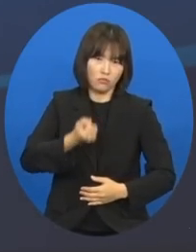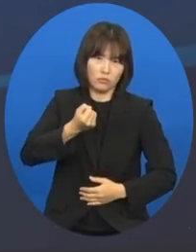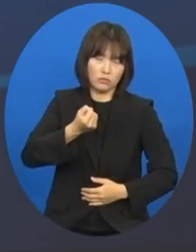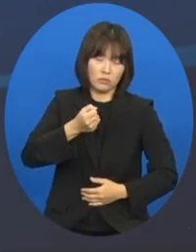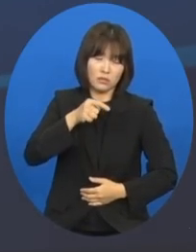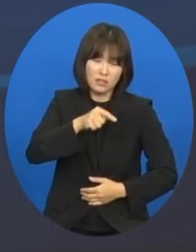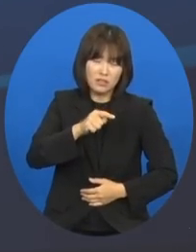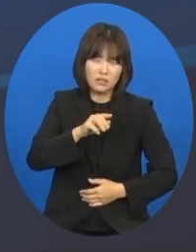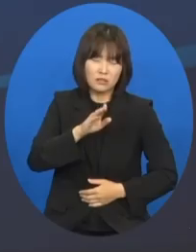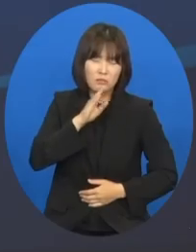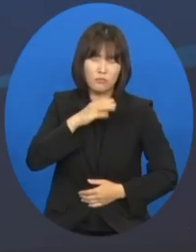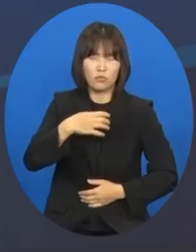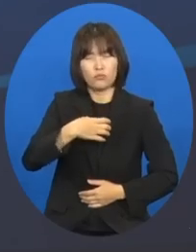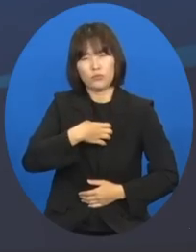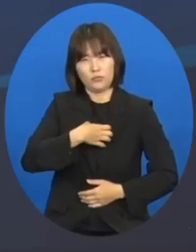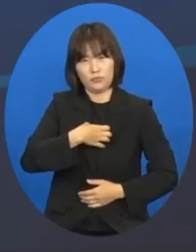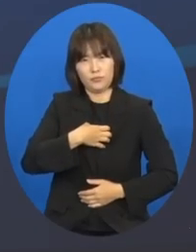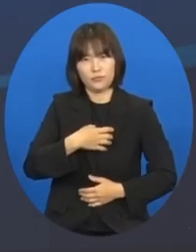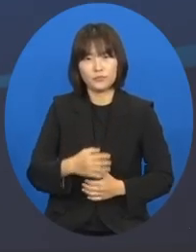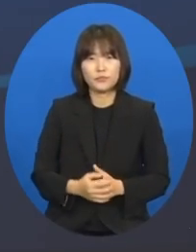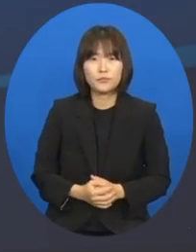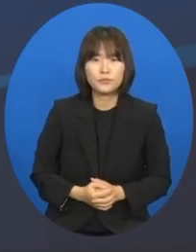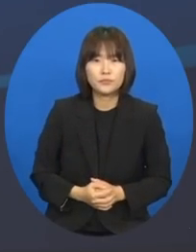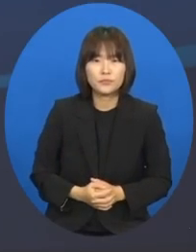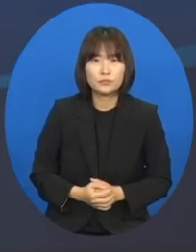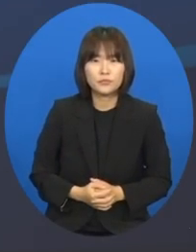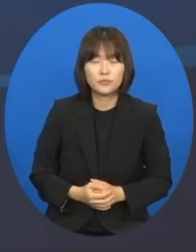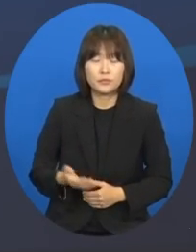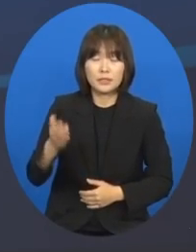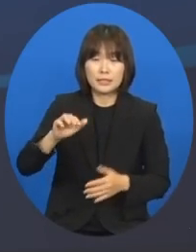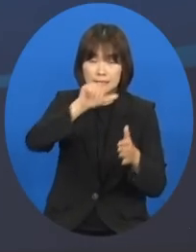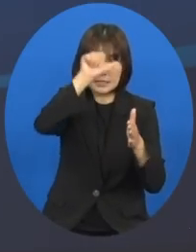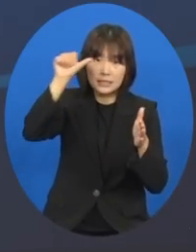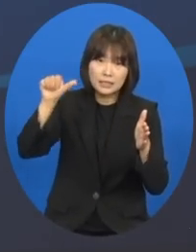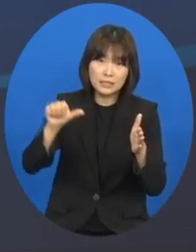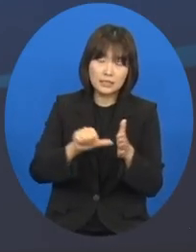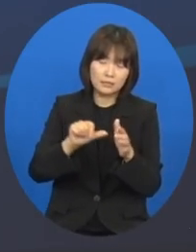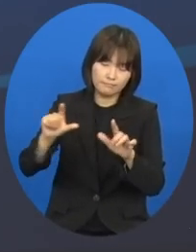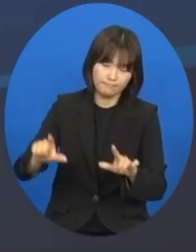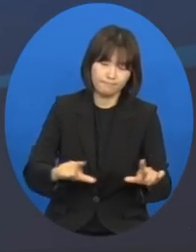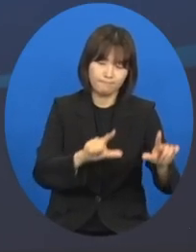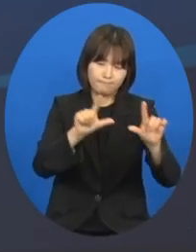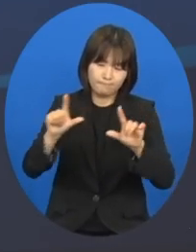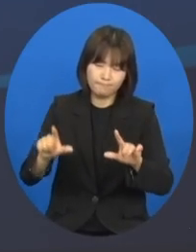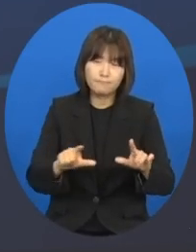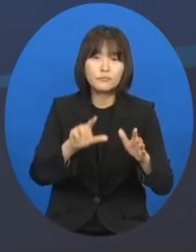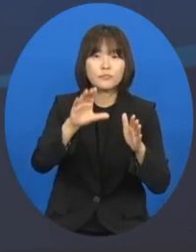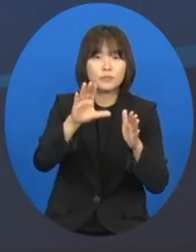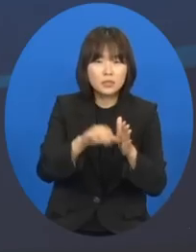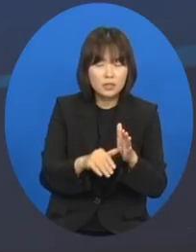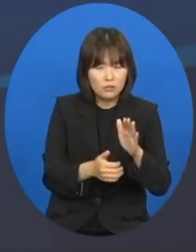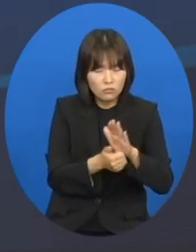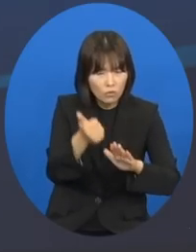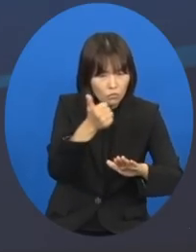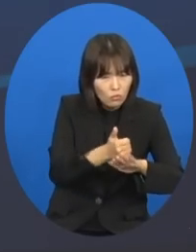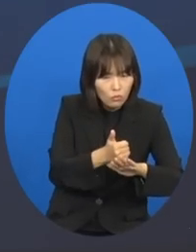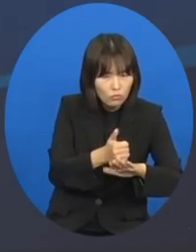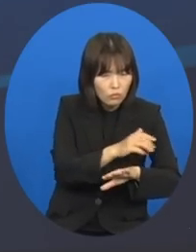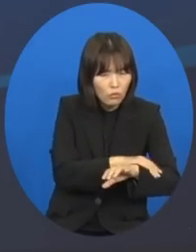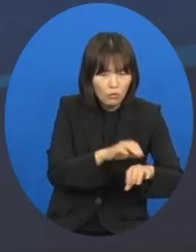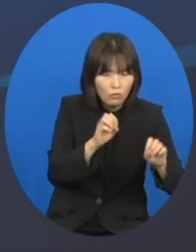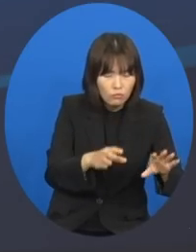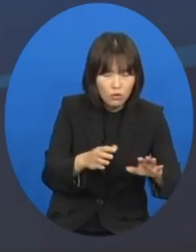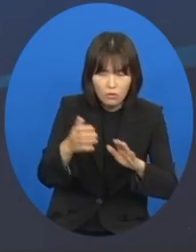위험한 것이에요 그런데 그렇게 인생을 살아가다 보면 성공에도 허무하고